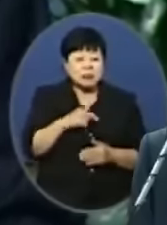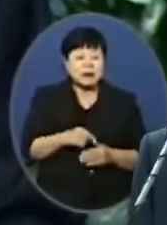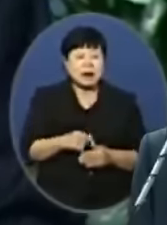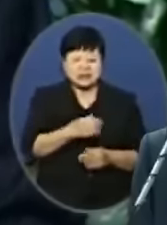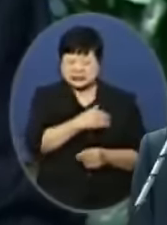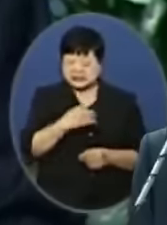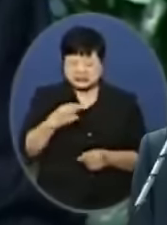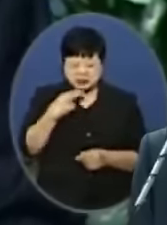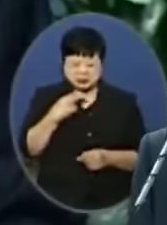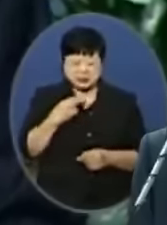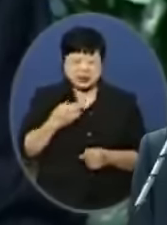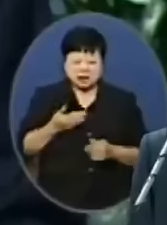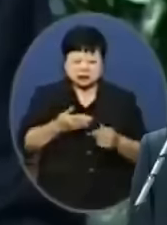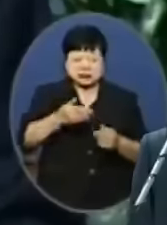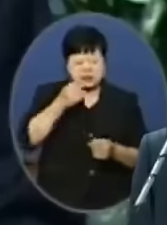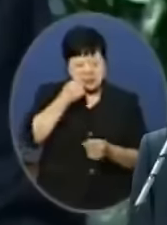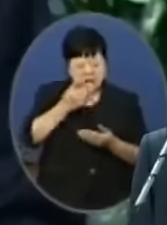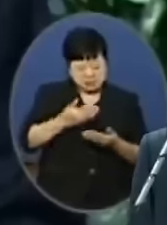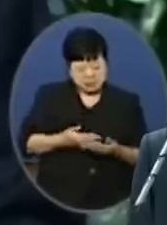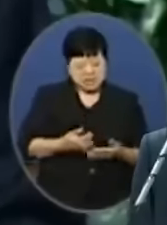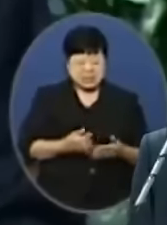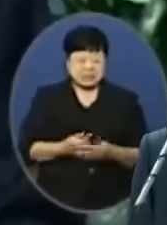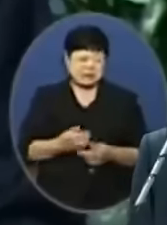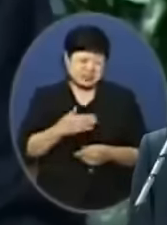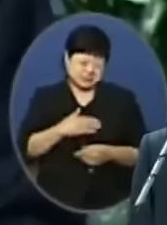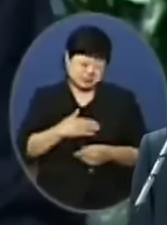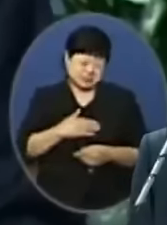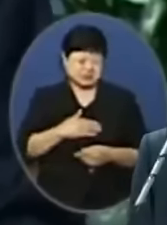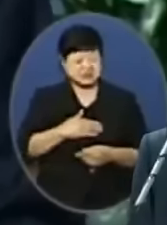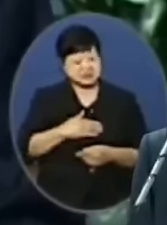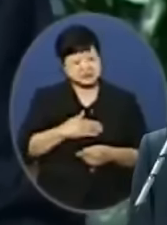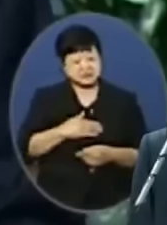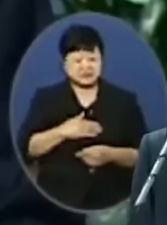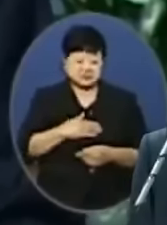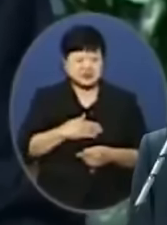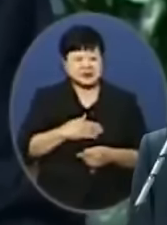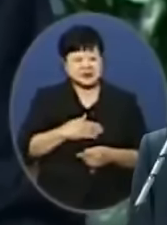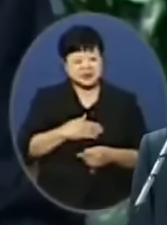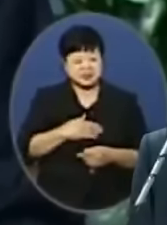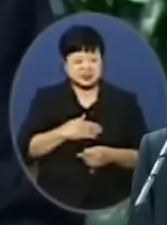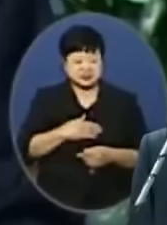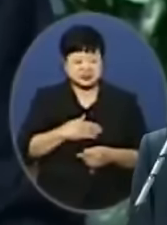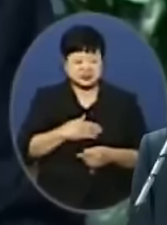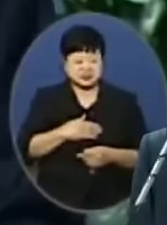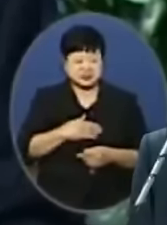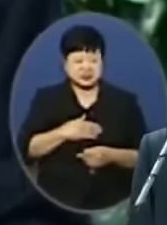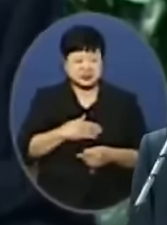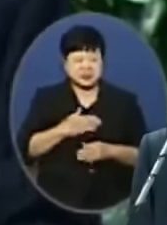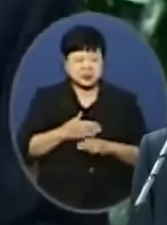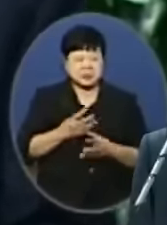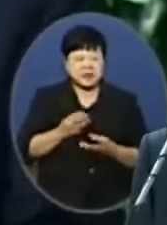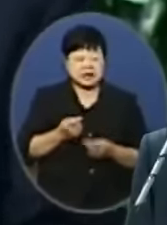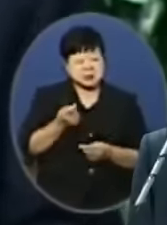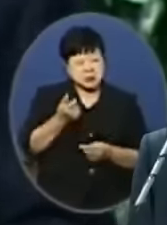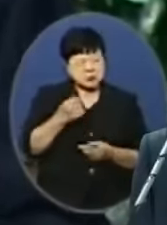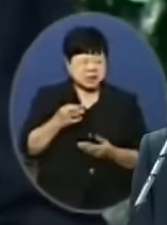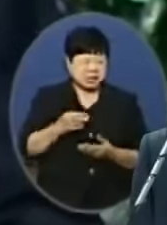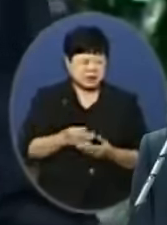때문에 내가 주지 못하고 받는다는 열등의식 때문에 그렇게 좀 뜨들썩하게 하지 않습니다.